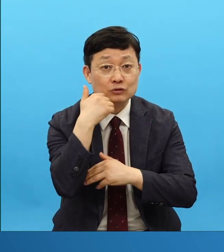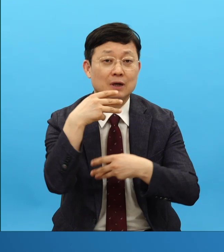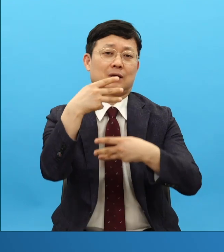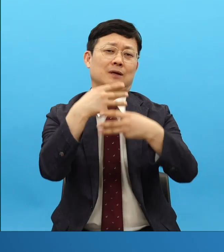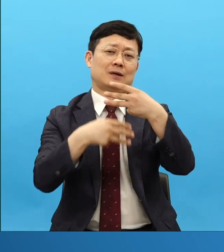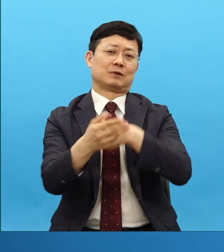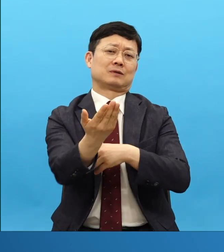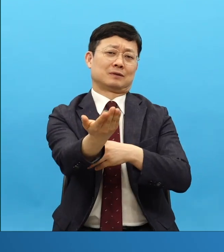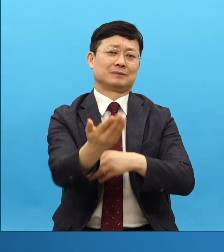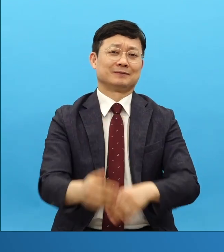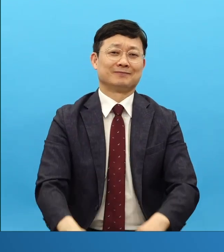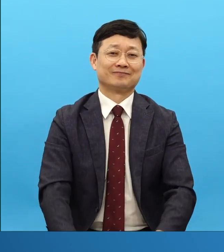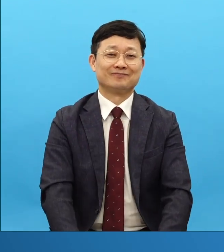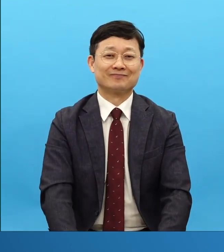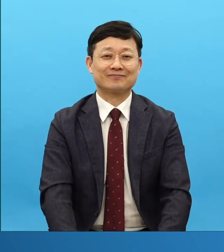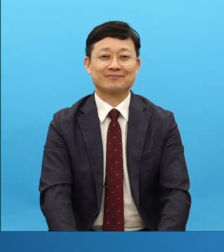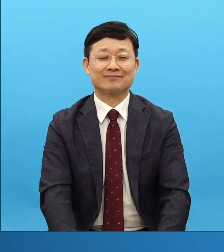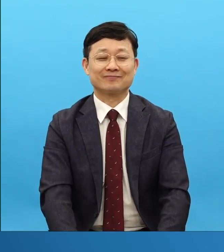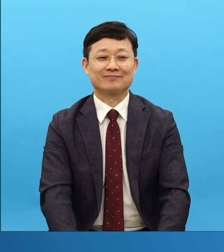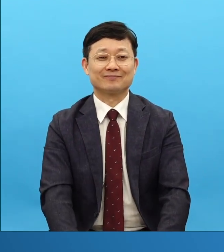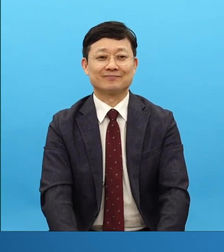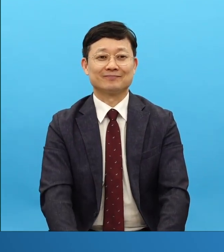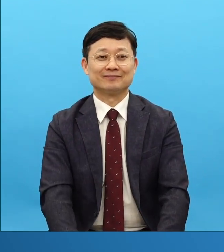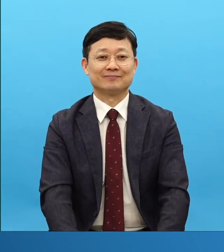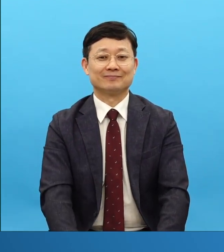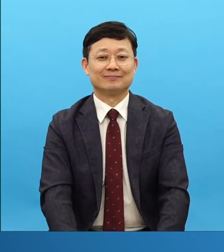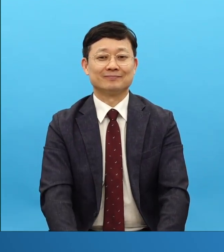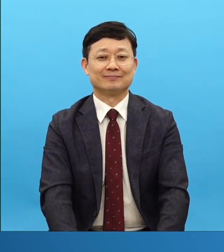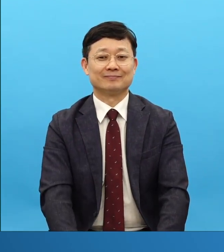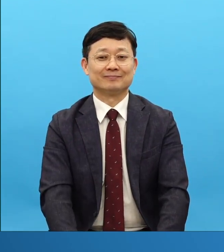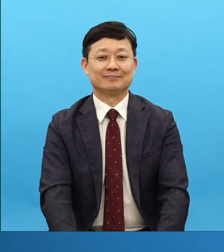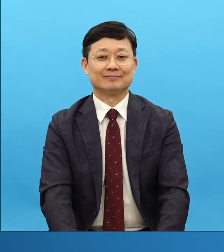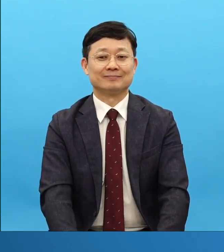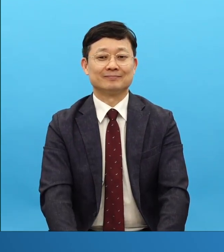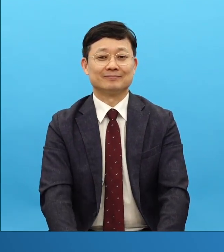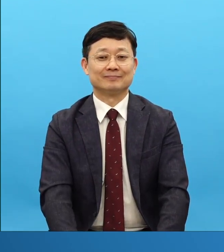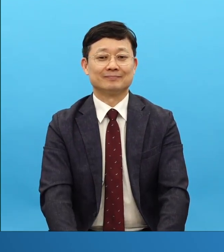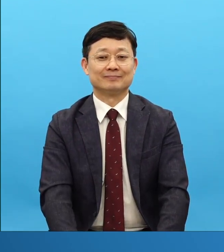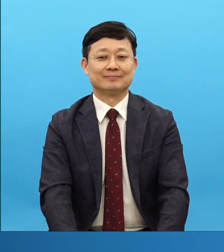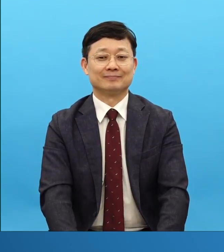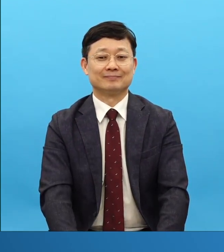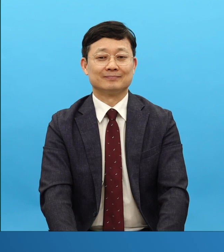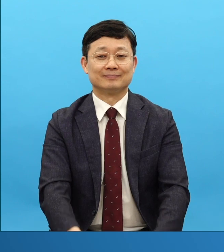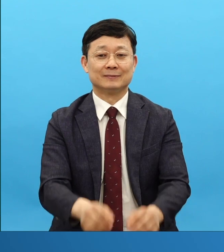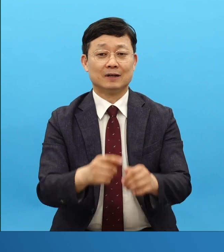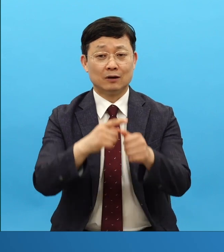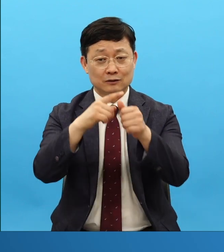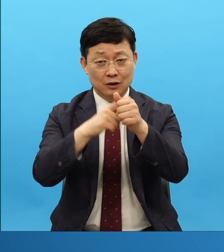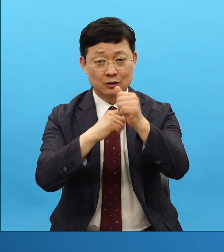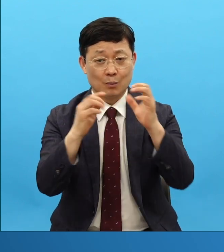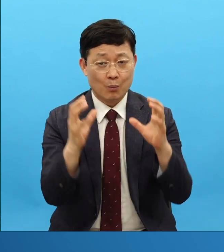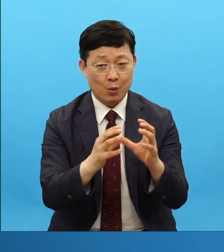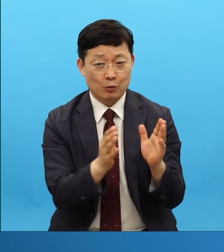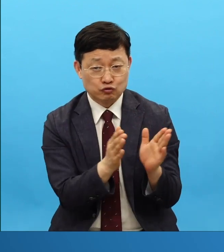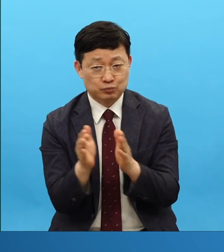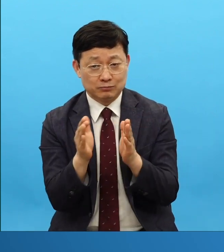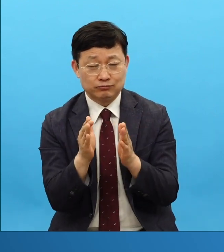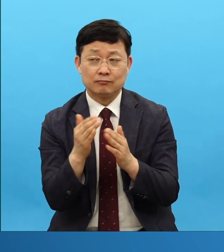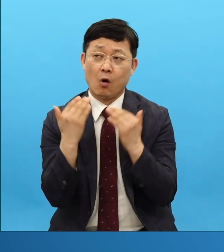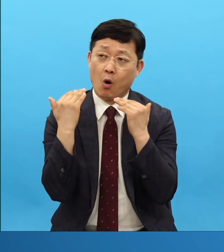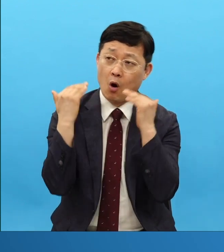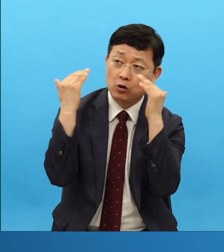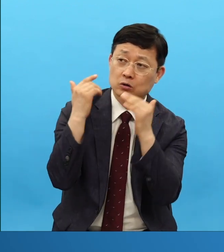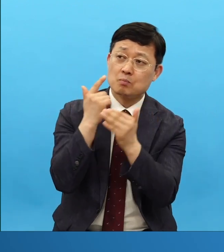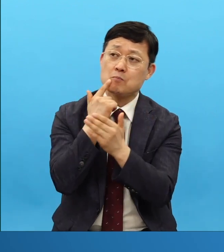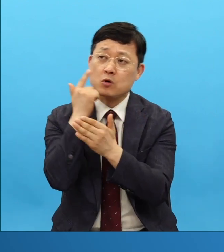렘넌트가 되도록 해줘야 되는 겁니다. And the main figure to prepare the three courtyards, we must make it the remnants. 자연적으로 그렇게 되면 우리 어른들도 교육자들도